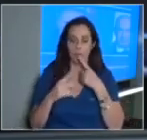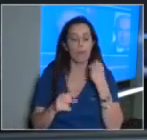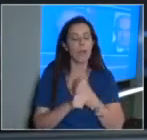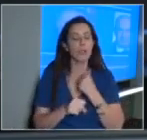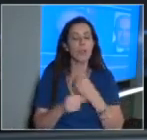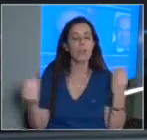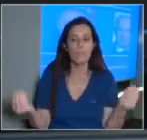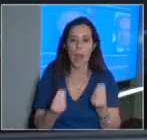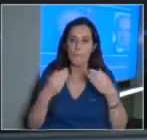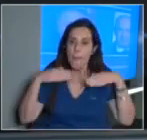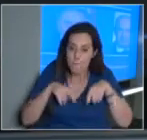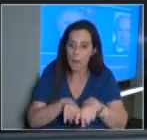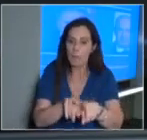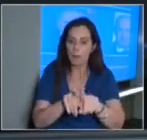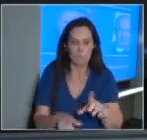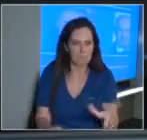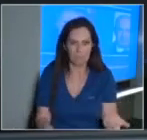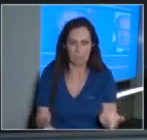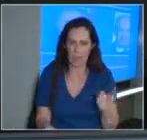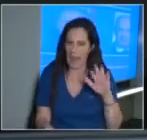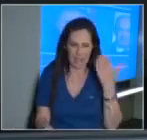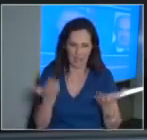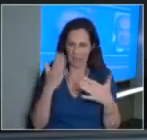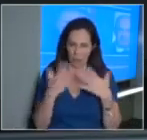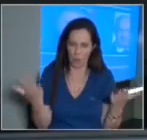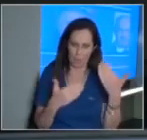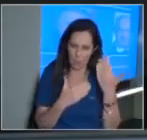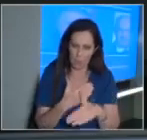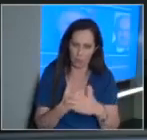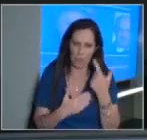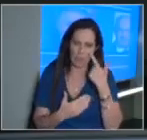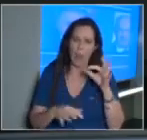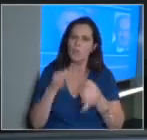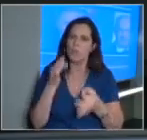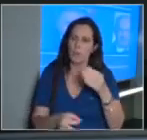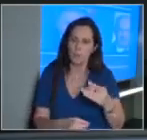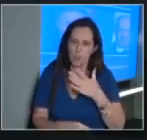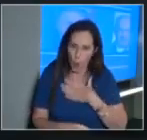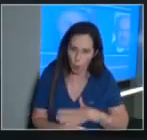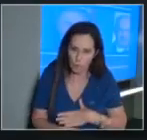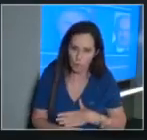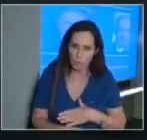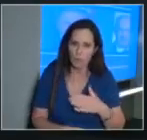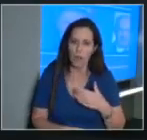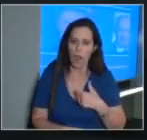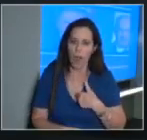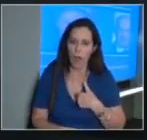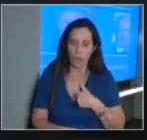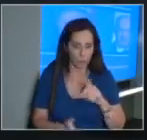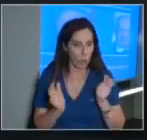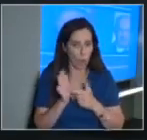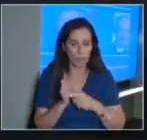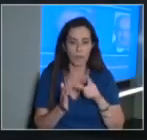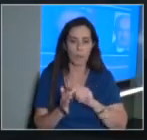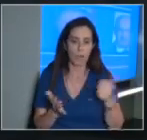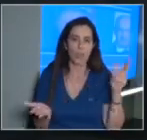את האירועים האלה במקביל. אני לא רואה פערים גדולים, סופו של דבר, תראה תיק המשפטים שאליו אתה רומז, אנחנו כמובן עומדים מאחורי הדרישה הזאת,